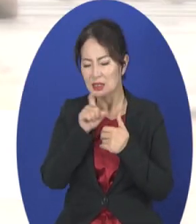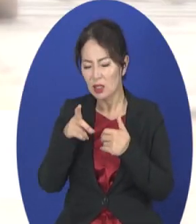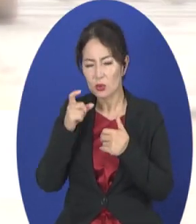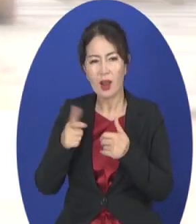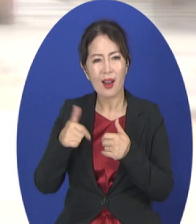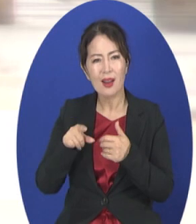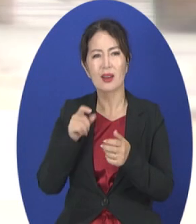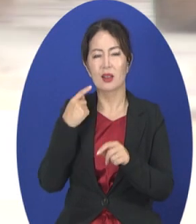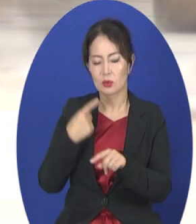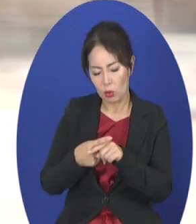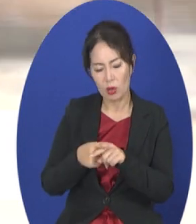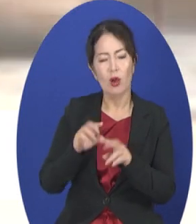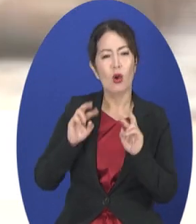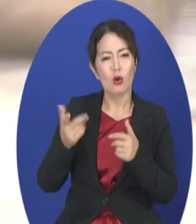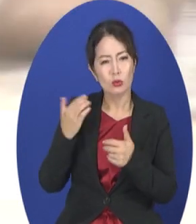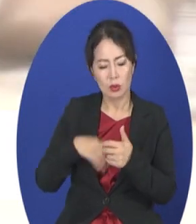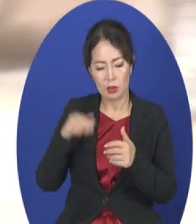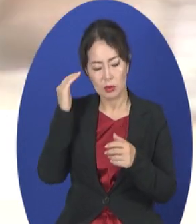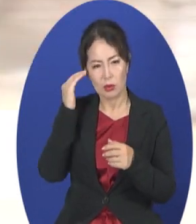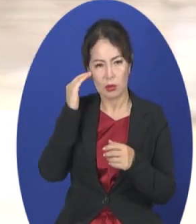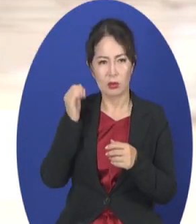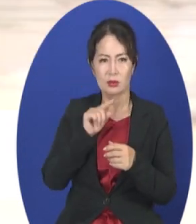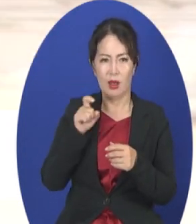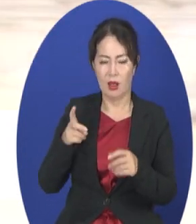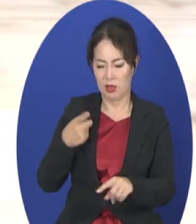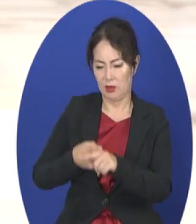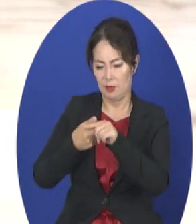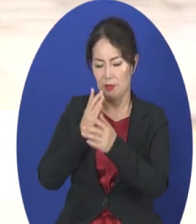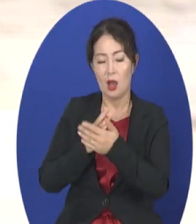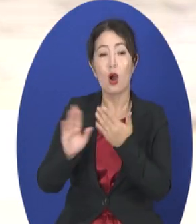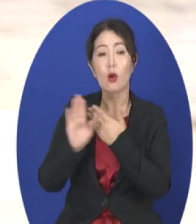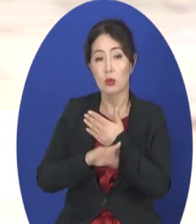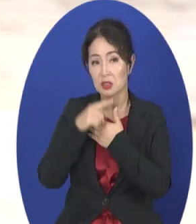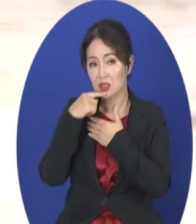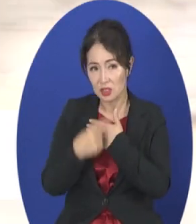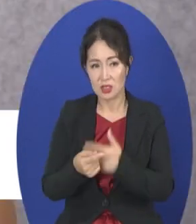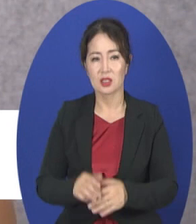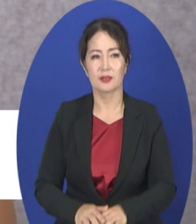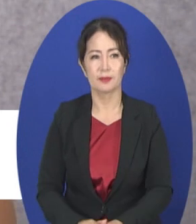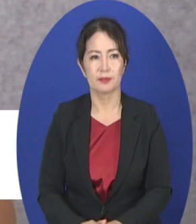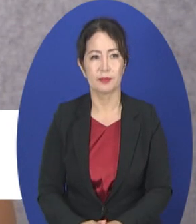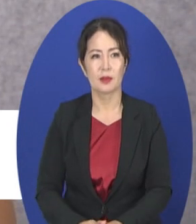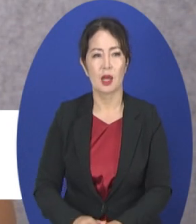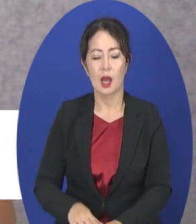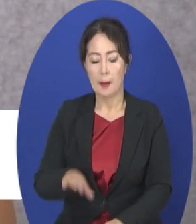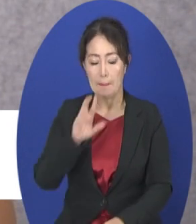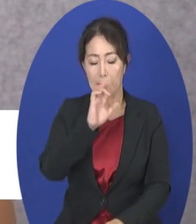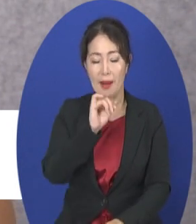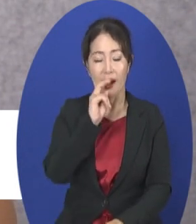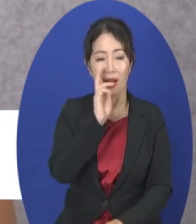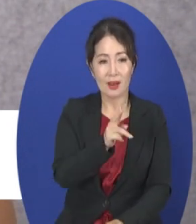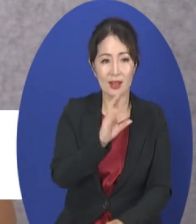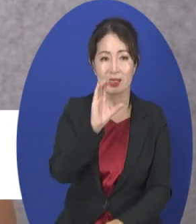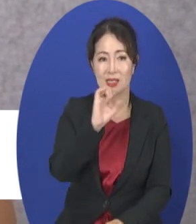сунгах эсвэл өөрчлөлт оруулахдаа тулгын шаардсан зүйл залт нэмэгддгийг өмгөөлөгч хэлж байсан юм а. Банк санхүүгийн байгууллагууд